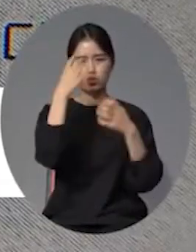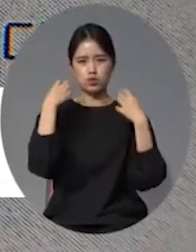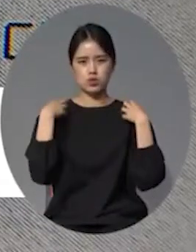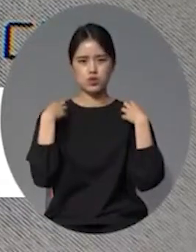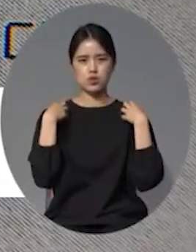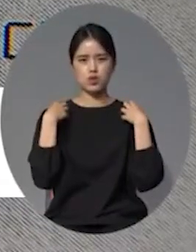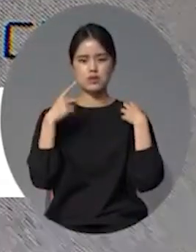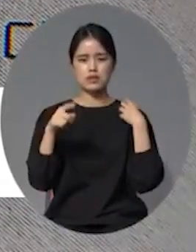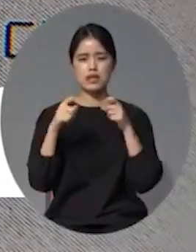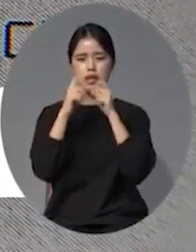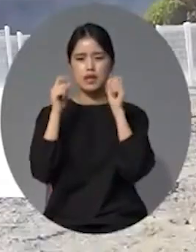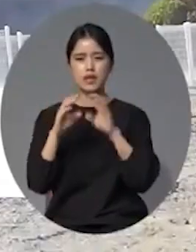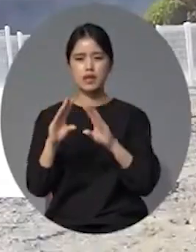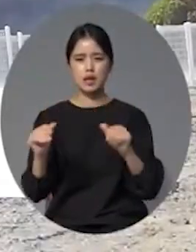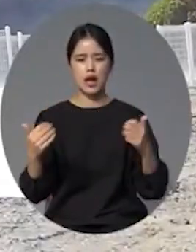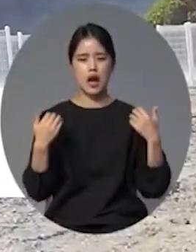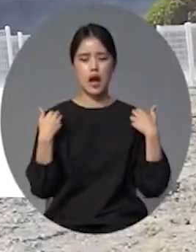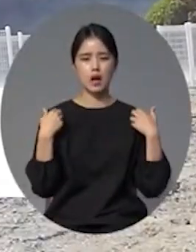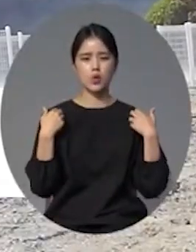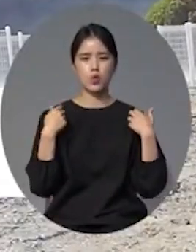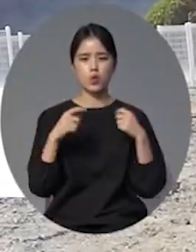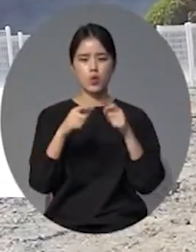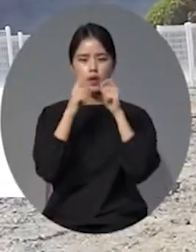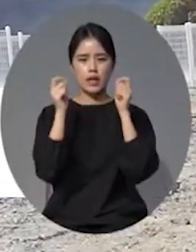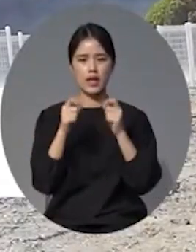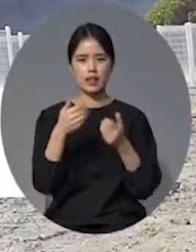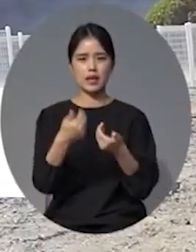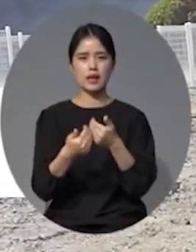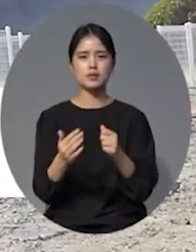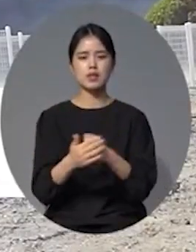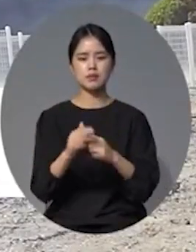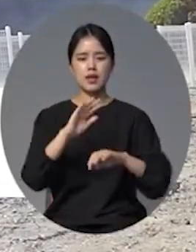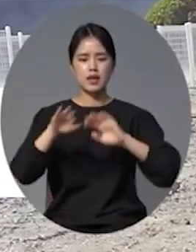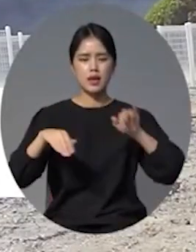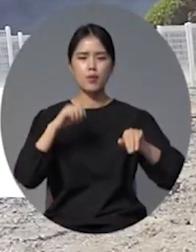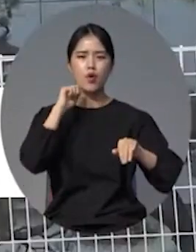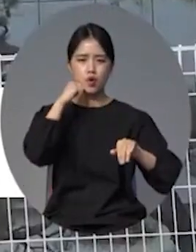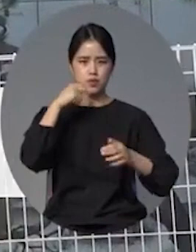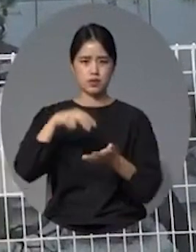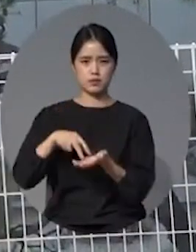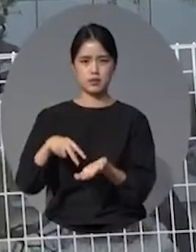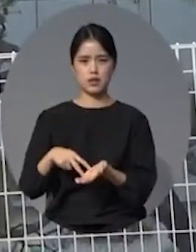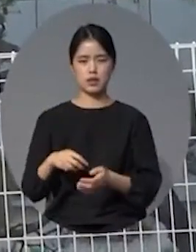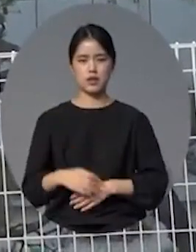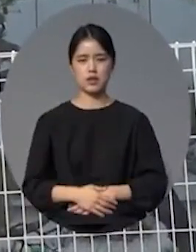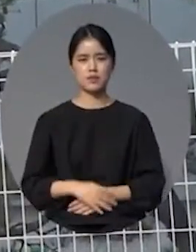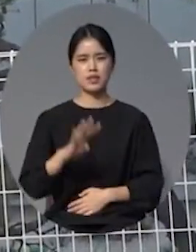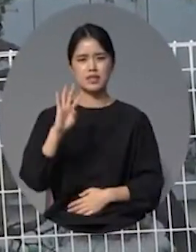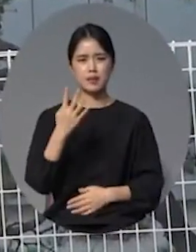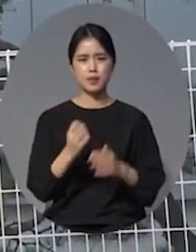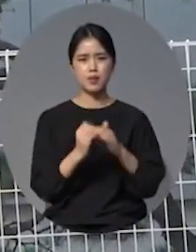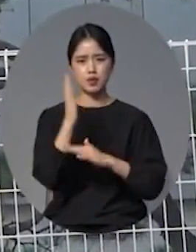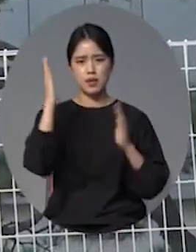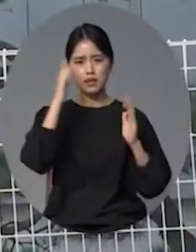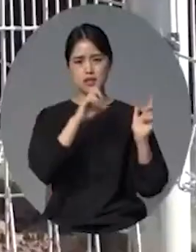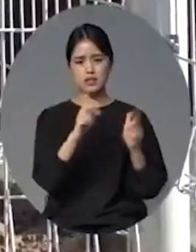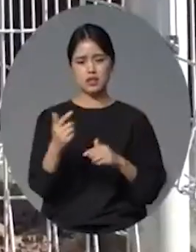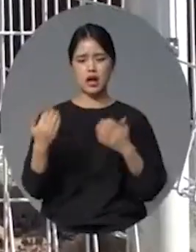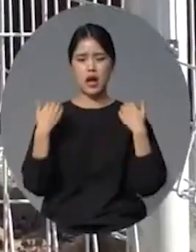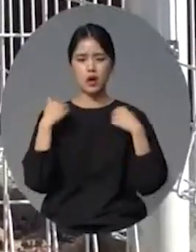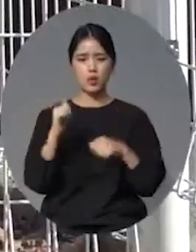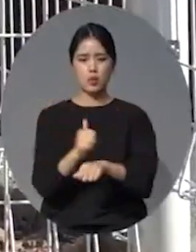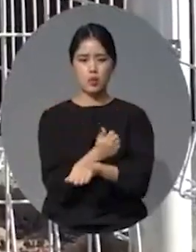왔당 주 인간의 사적인 분쟁 이라며 개입할 수 없다는 입장을 보여왔습니다 400명이 넘는 학생들이 등교를